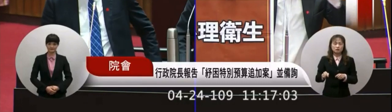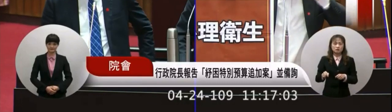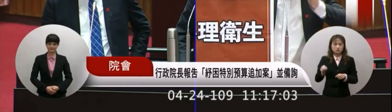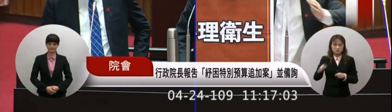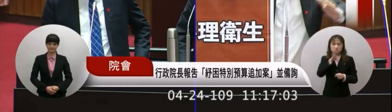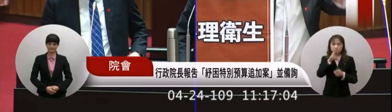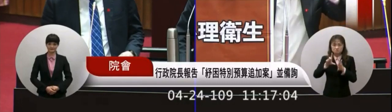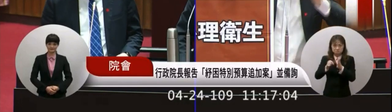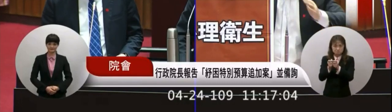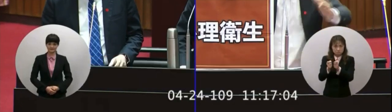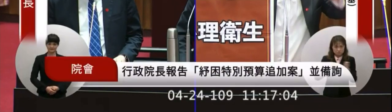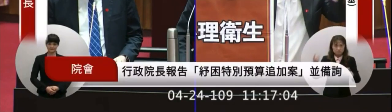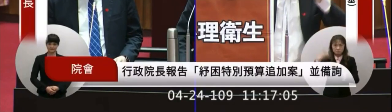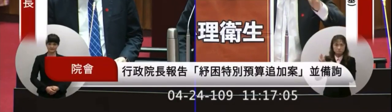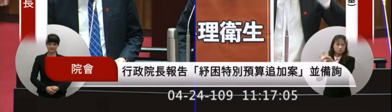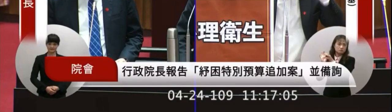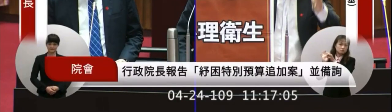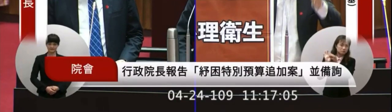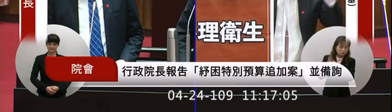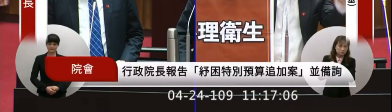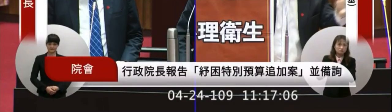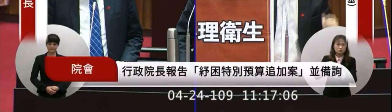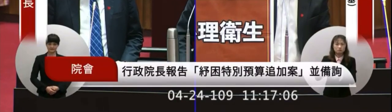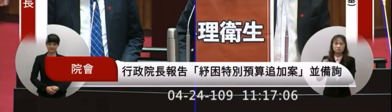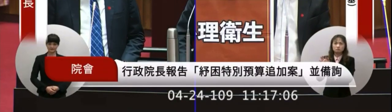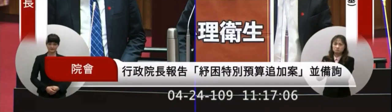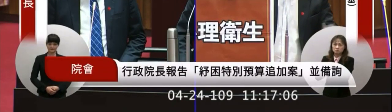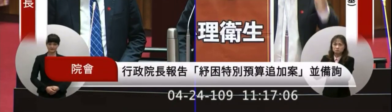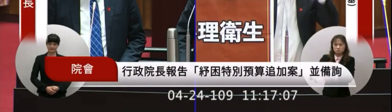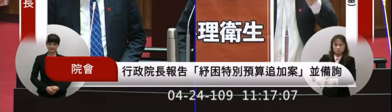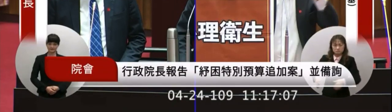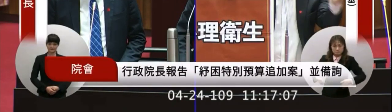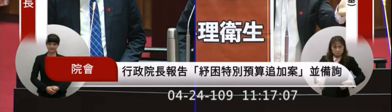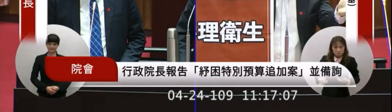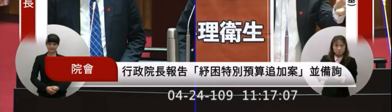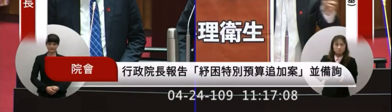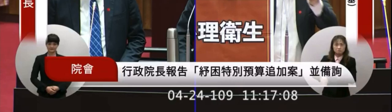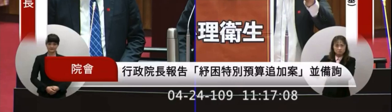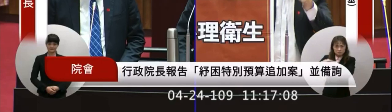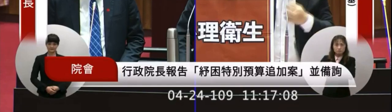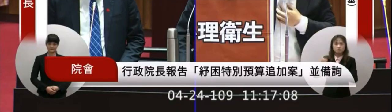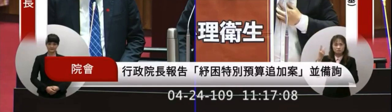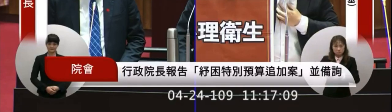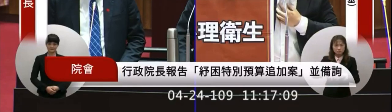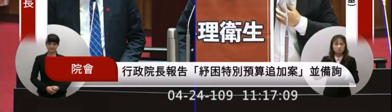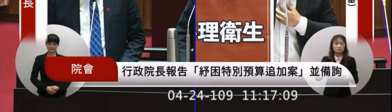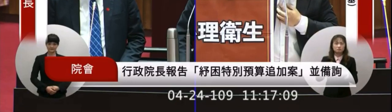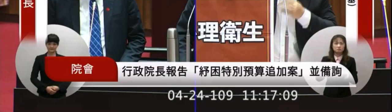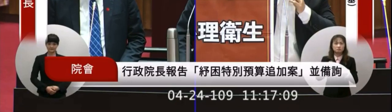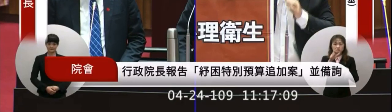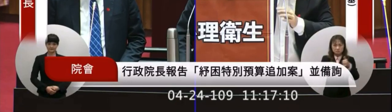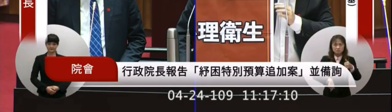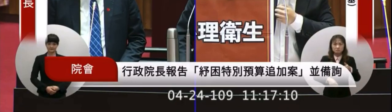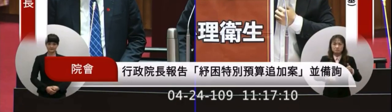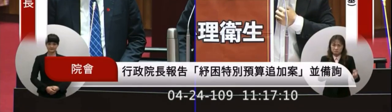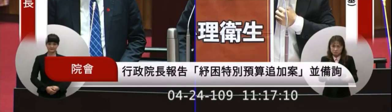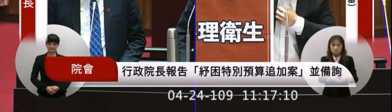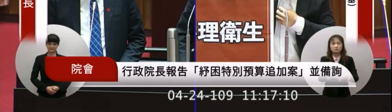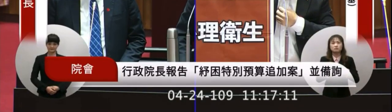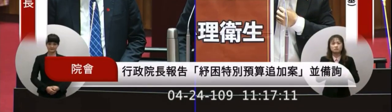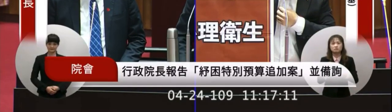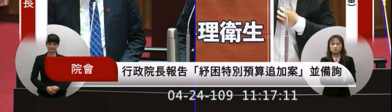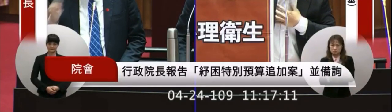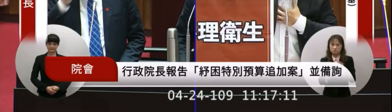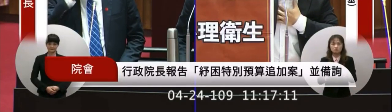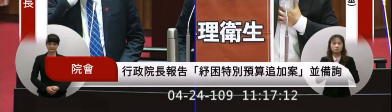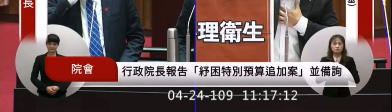期性的，而且是一直延续、一直咧做。咱哪救灾啊？哪救？救灾也爱救人。这个时阵就会产生一个甲一般的天灾人祸